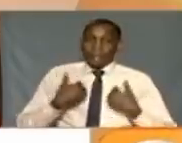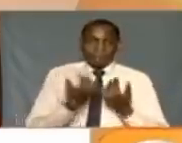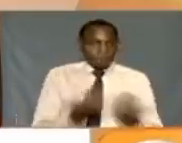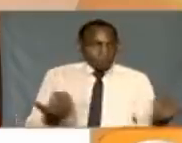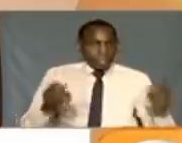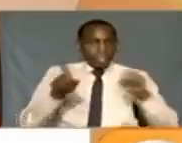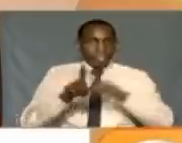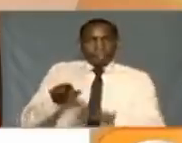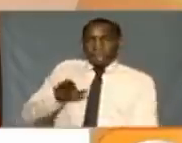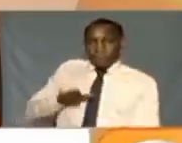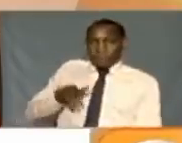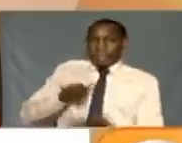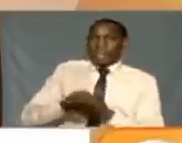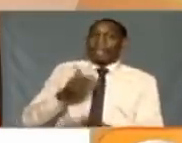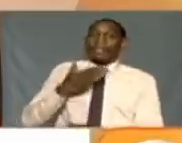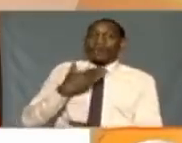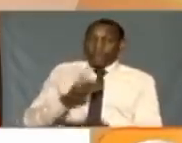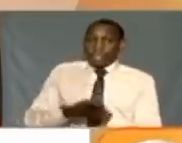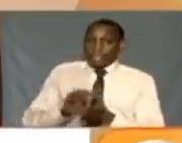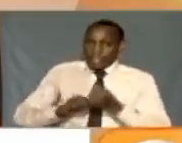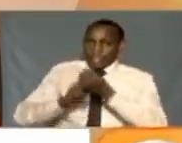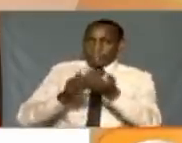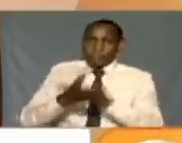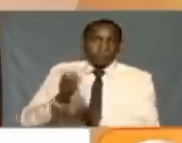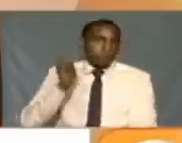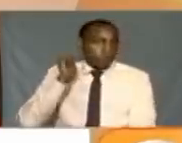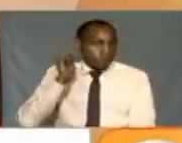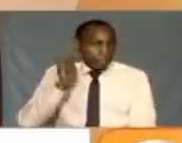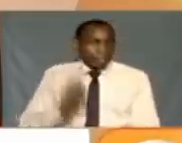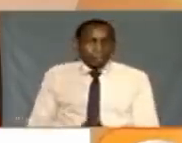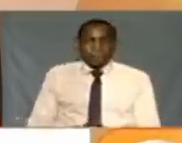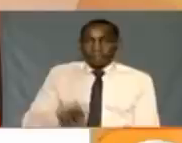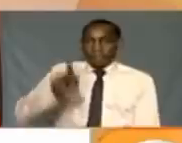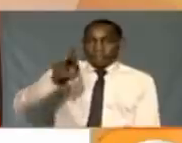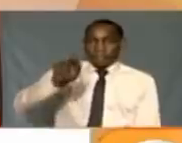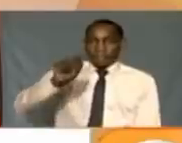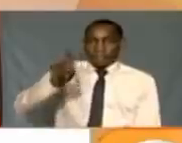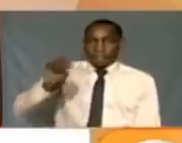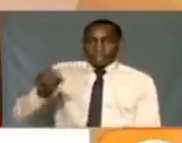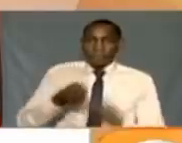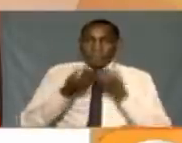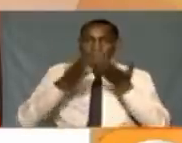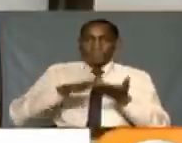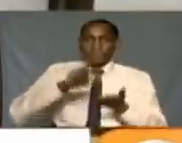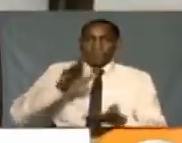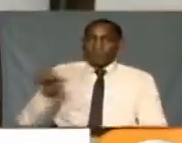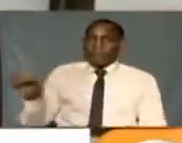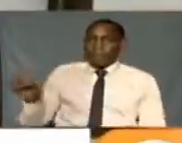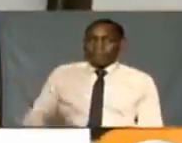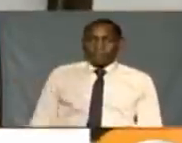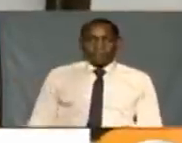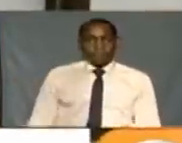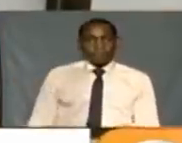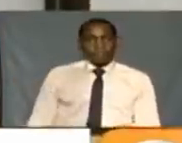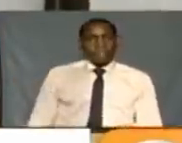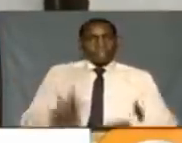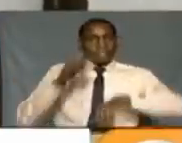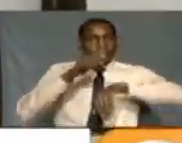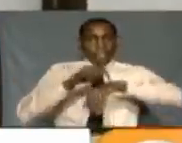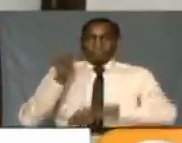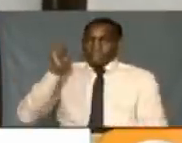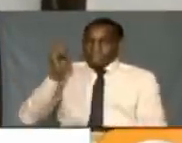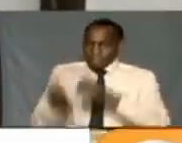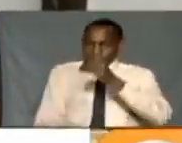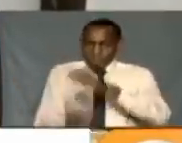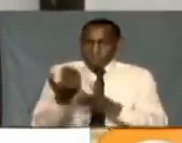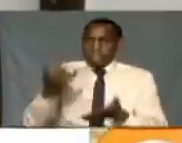bali wanawake wanaotaka kuchuma kupitia mayai yao. Kazogunga anaarifu. Muda utoaji mayai